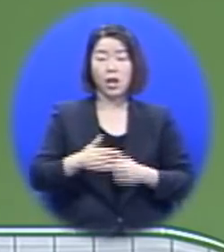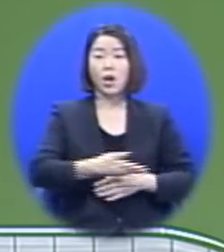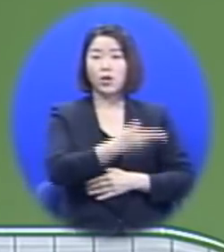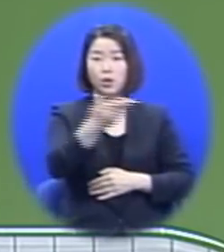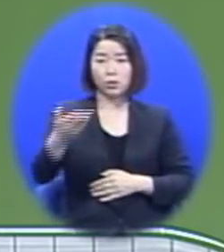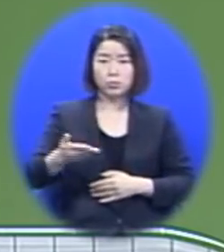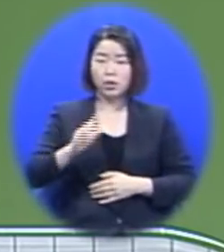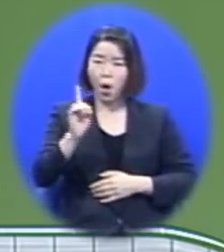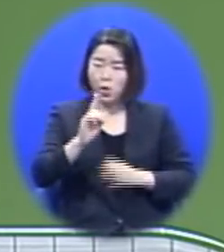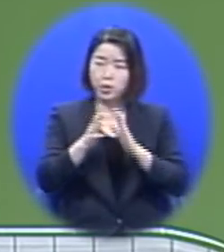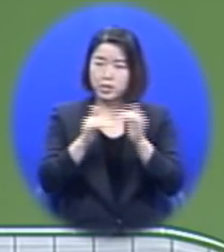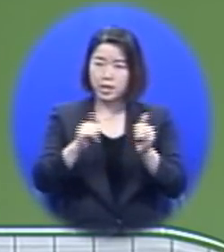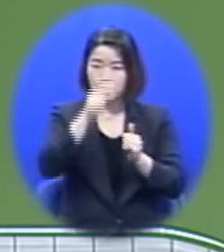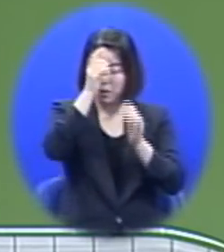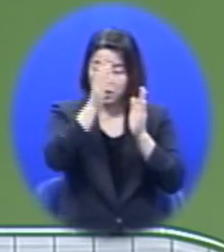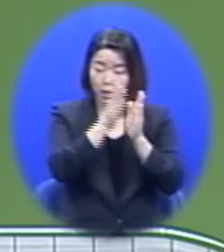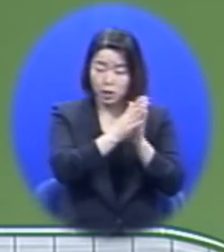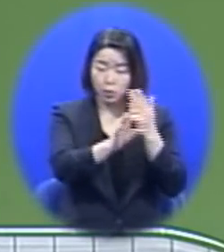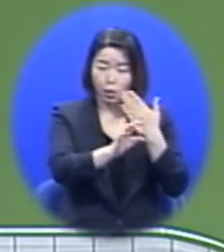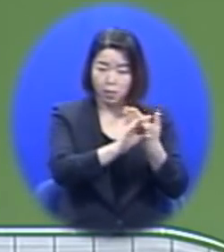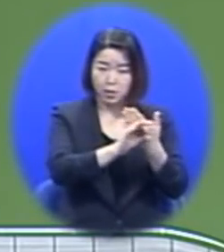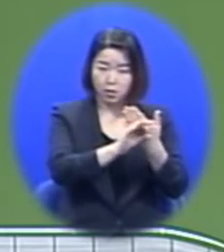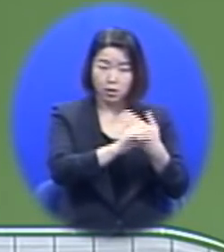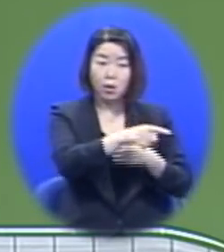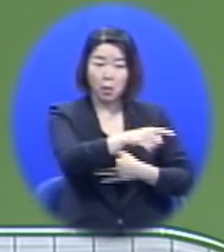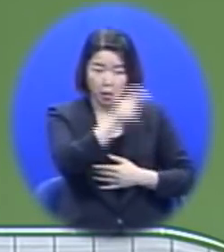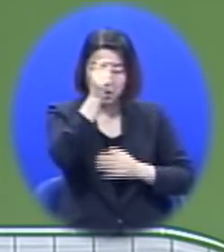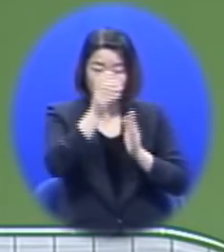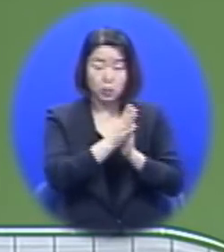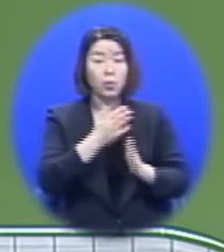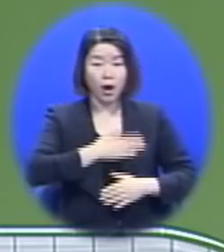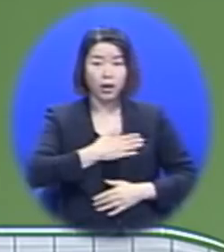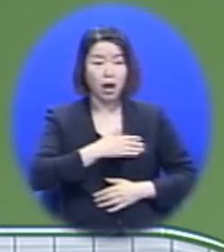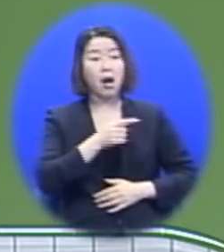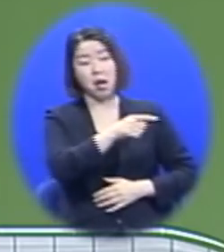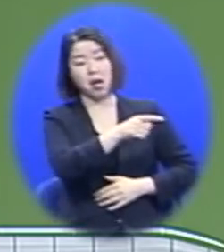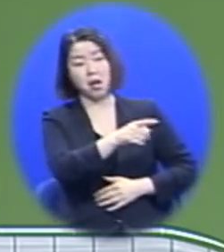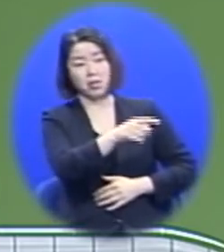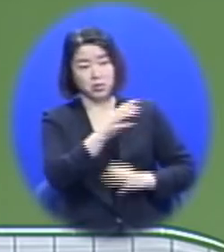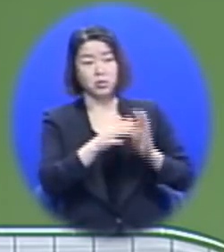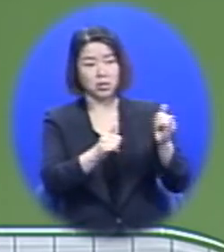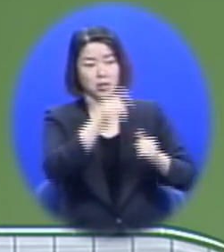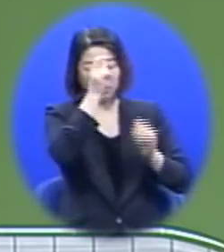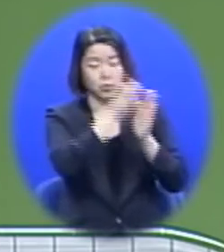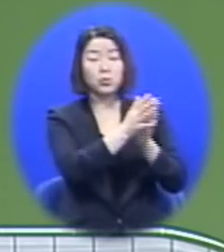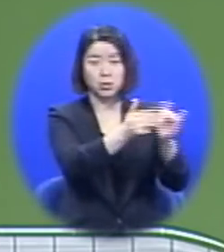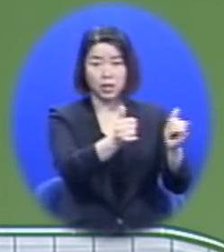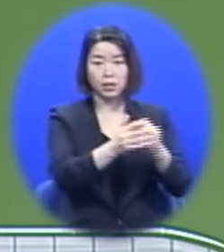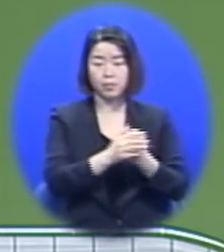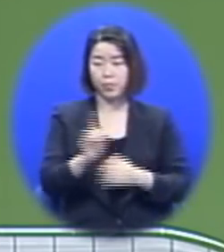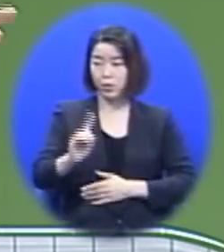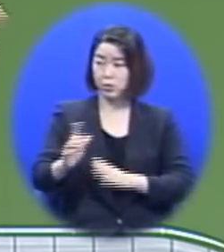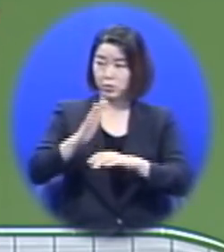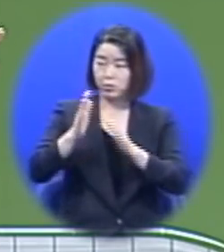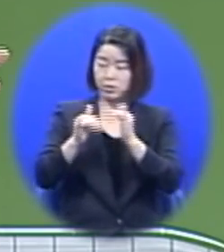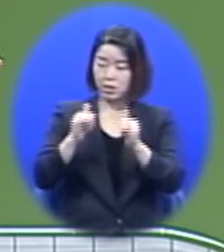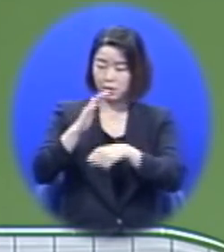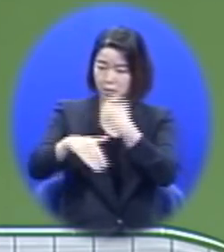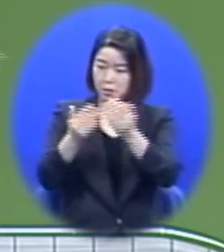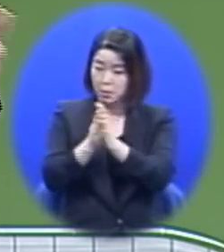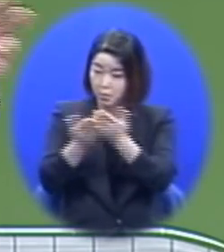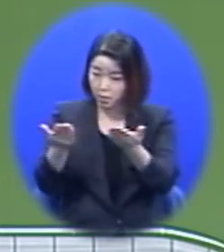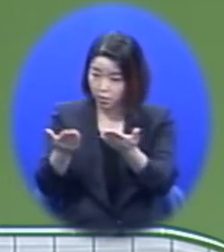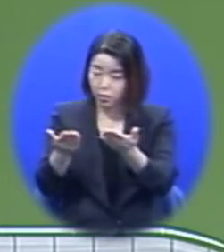여러분, 어떤 사람이 기도하면 기도하는 걸 알게 됩니다. 아, 기도를 하는구나 저 사람. 어떤 사람이 성경을 읽는 것을 몇 독을